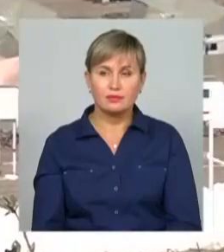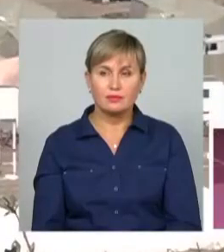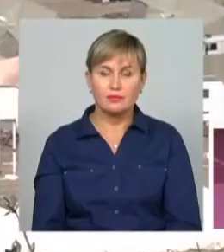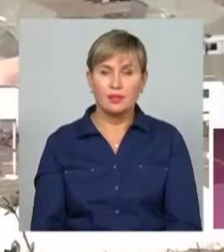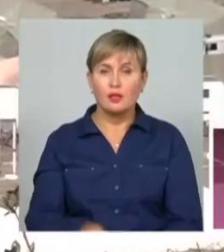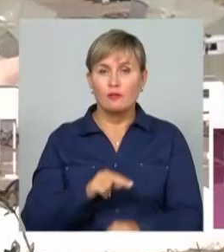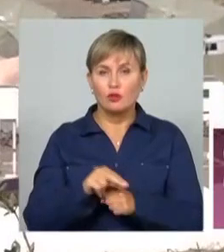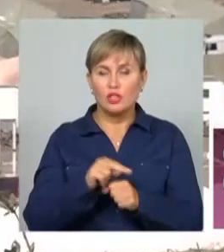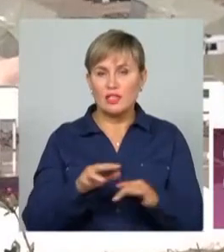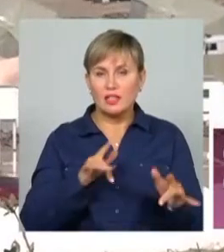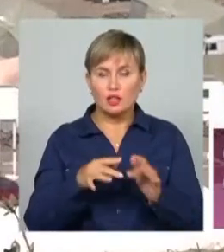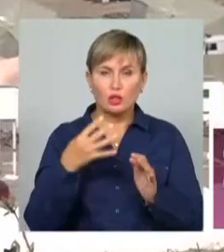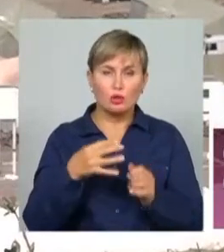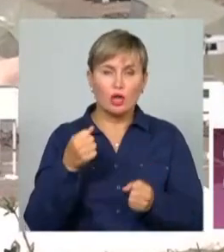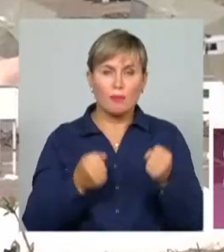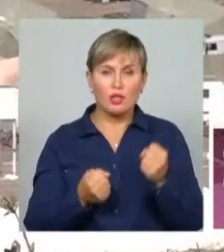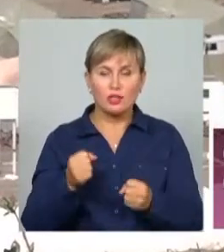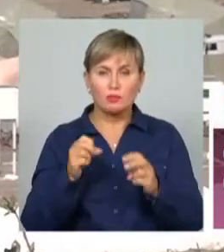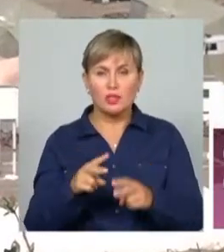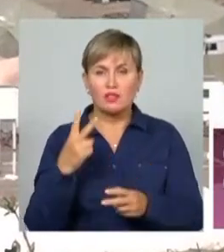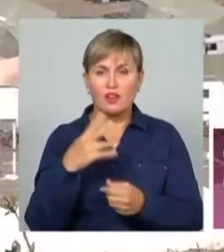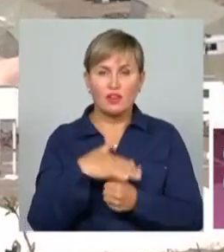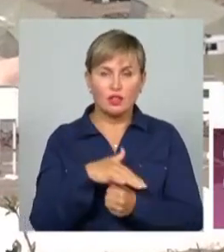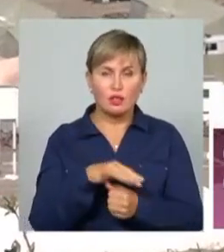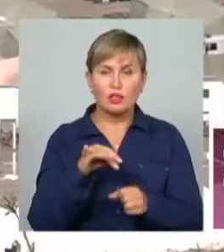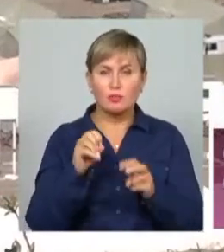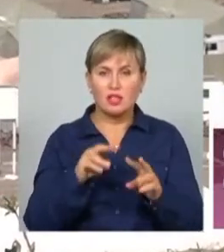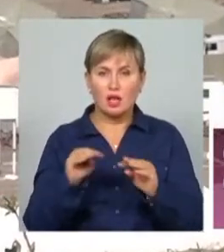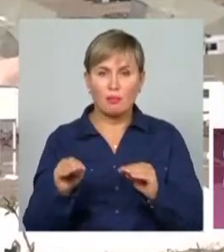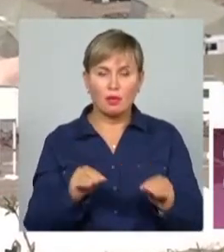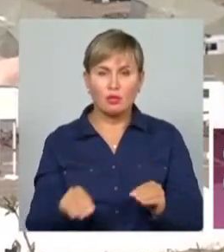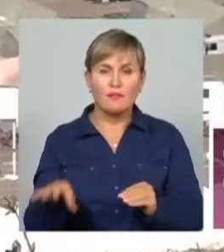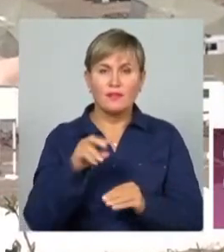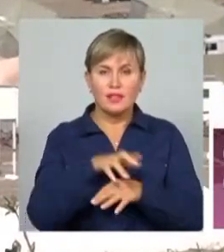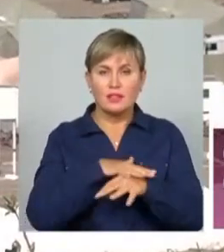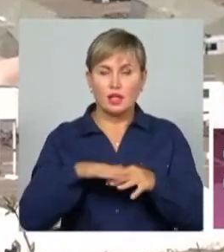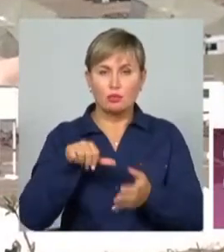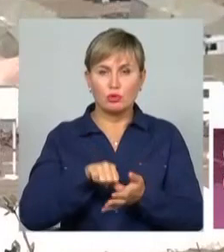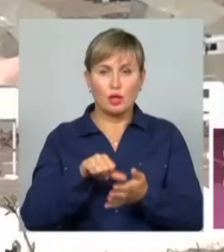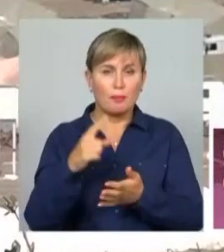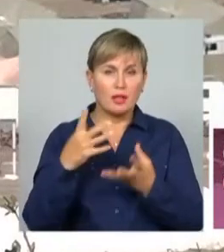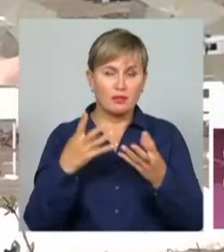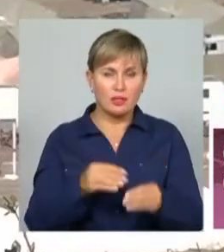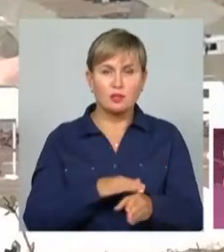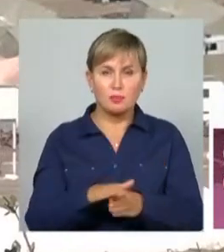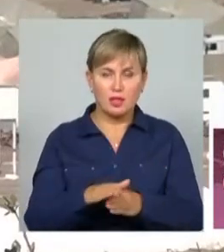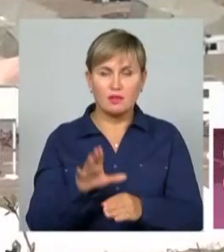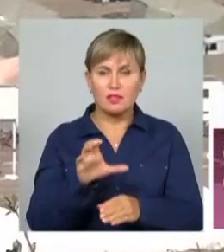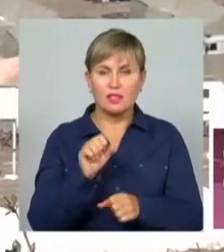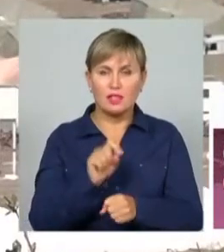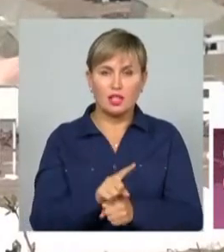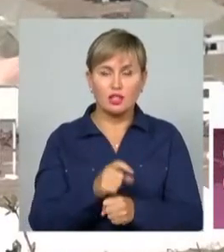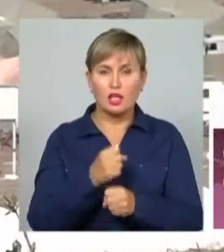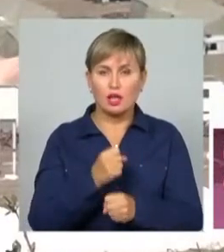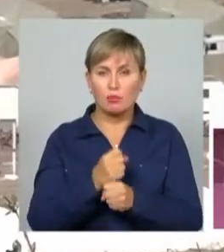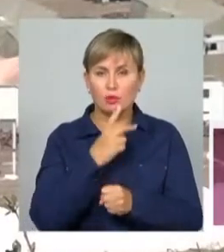В учениях задействовано 40 единиц техники, 2 вертолета и специальное оборудование. Все страны-участники в первый день справились с поставленной задачей.